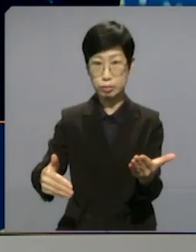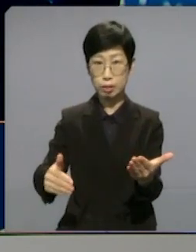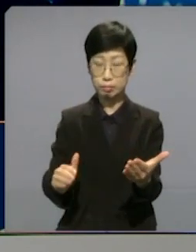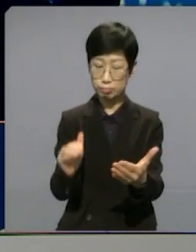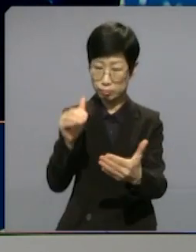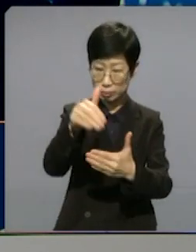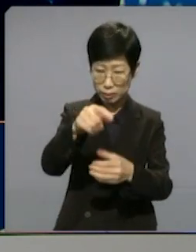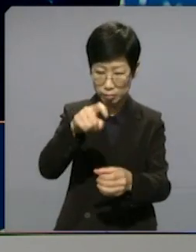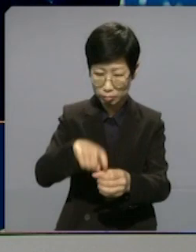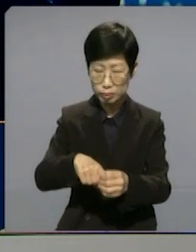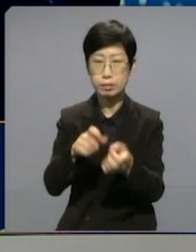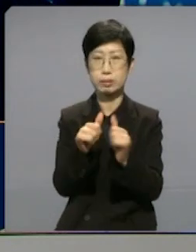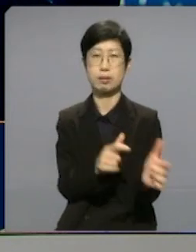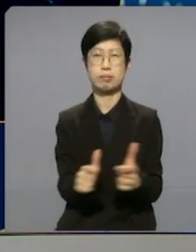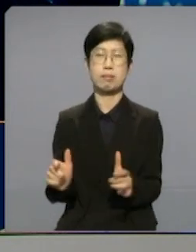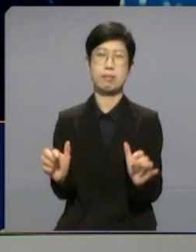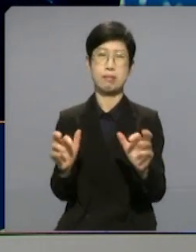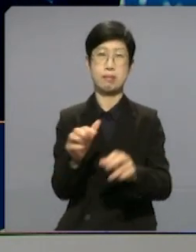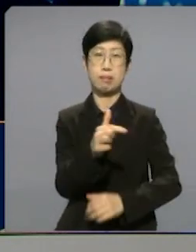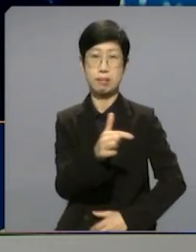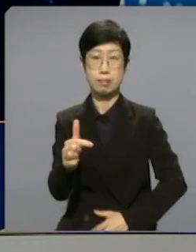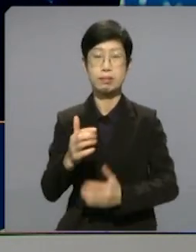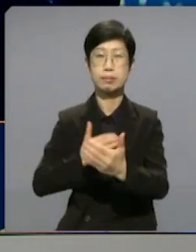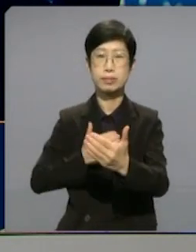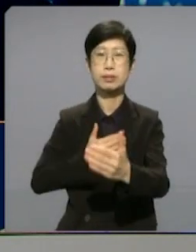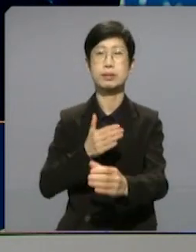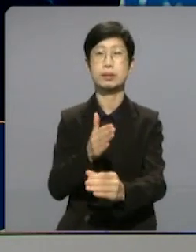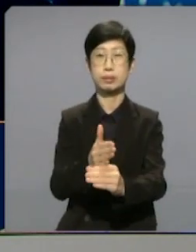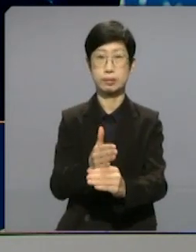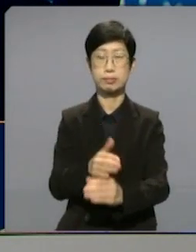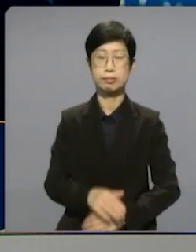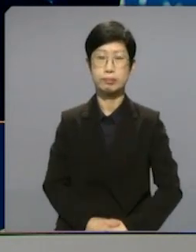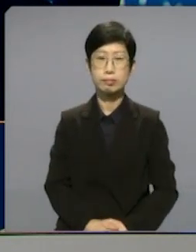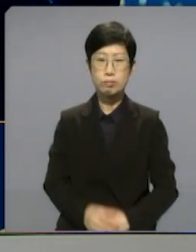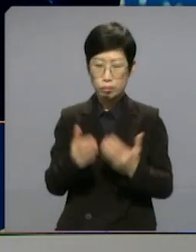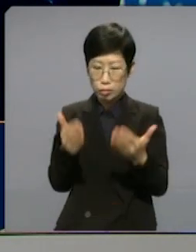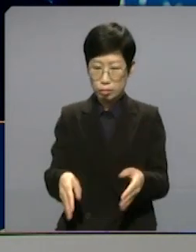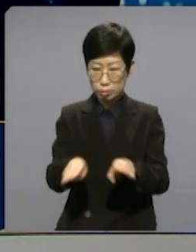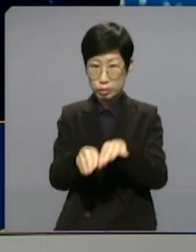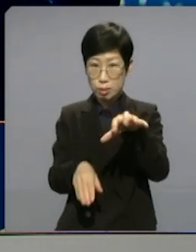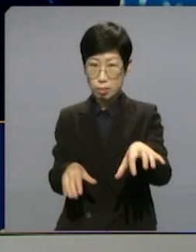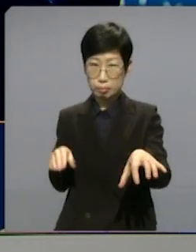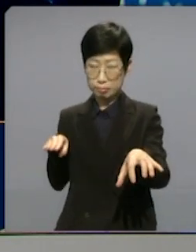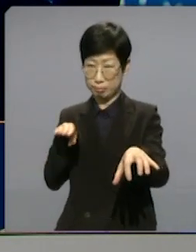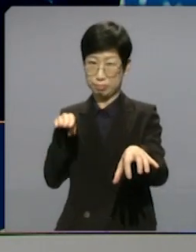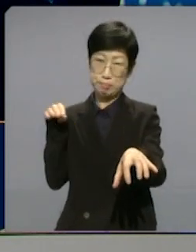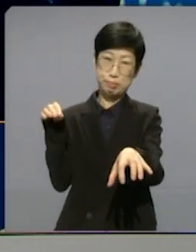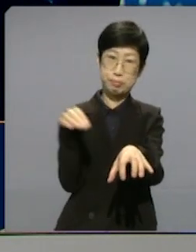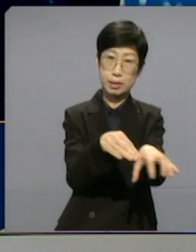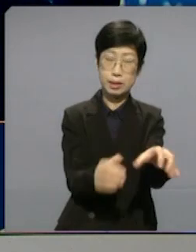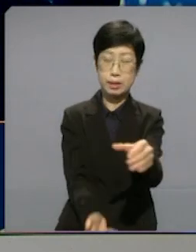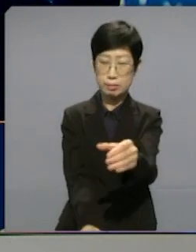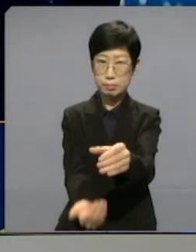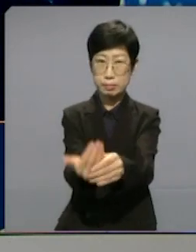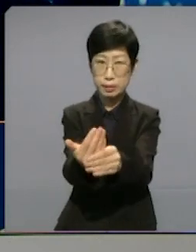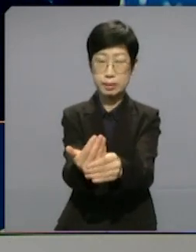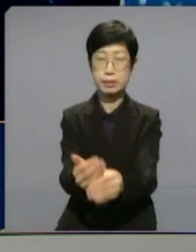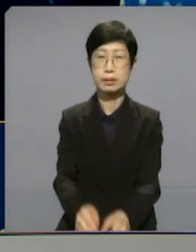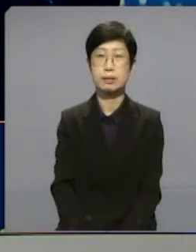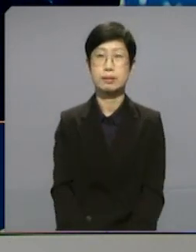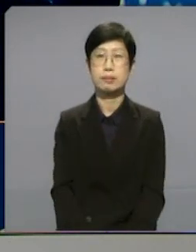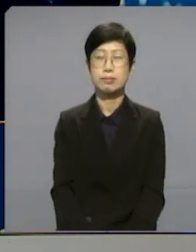이민자들이 다시 몰려들고 있어 긴장이 고조하고 있는데요. 이민자 쉼터로 차량이 돌진하는 돌발 사고까지 나고